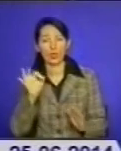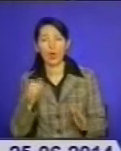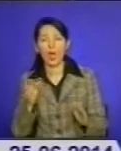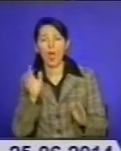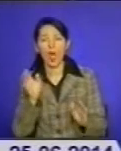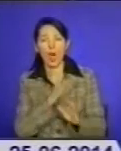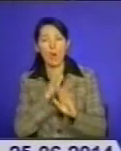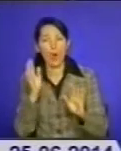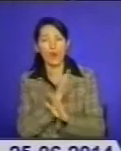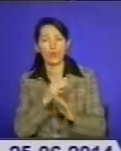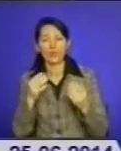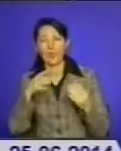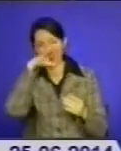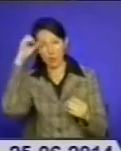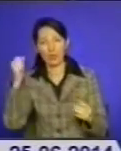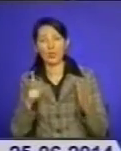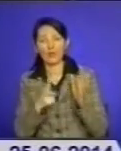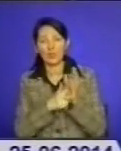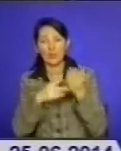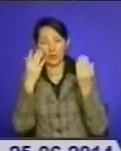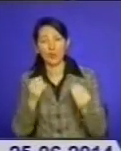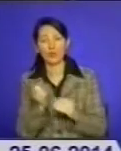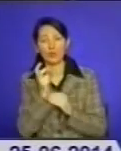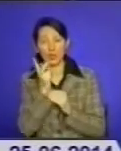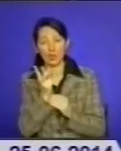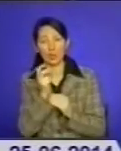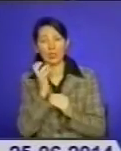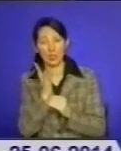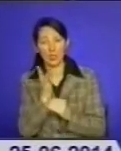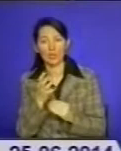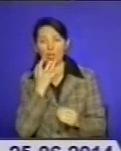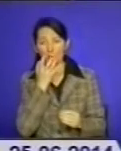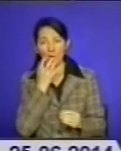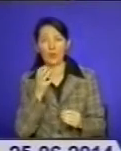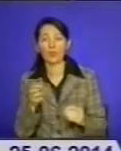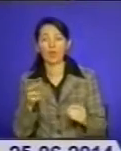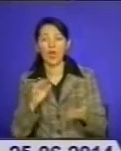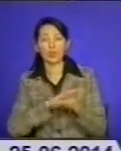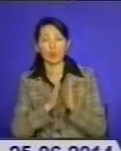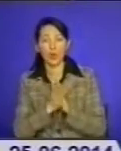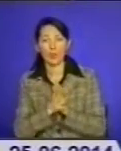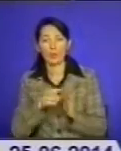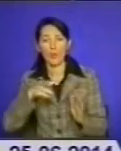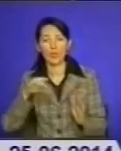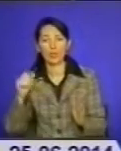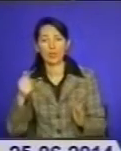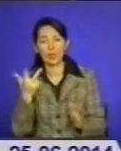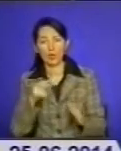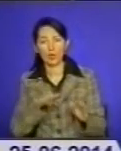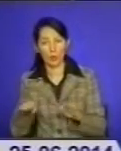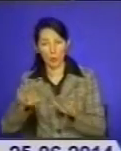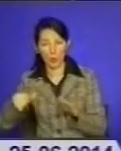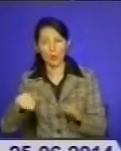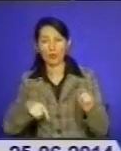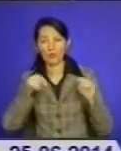вдень 14-19 градусів тепла. Медико-метеорологічна ситуація третього типу. Надалі опади поступово припиняться і до